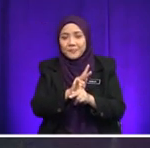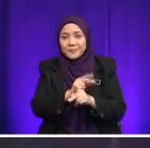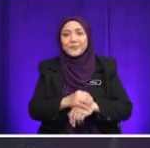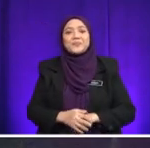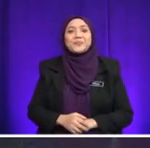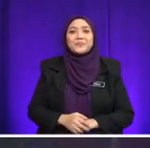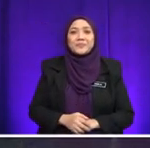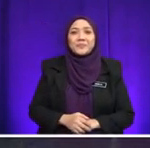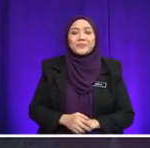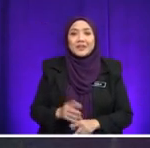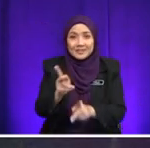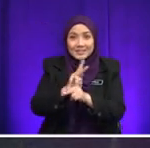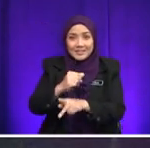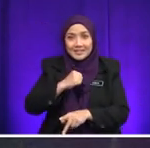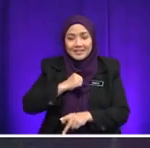dalam